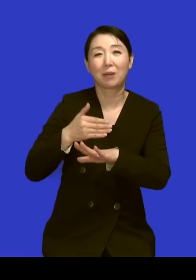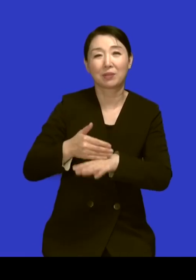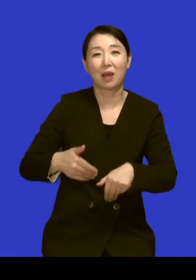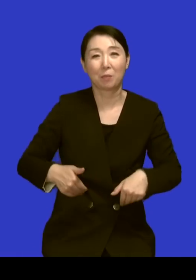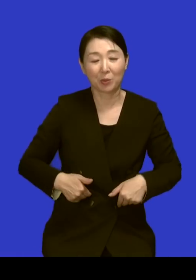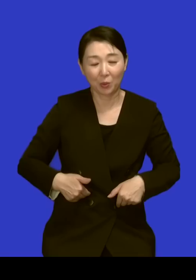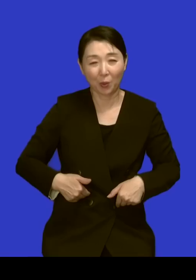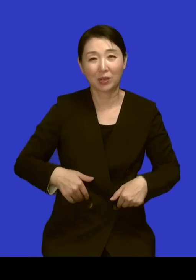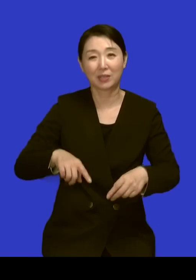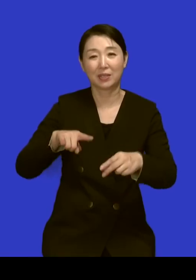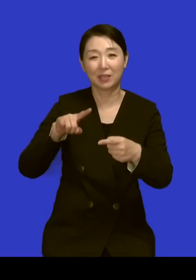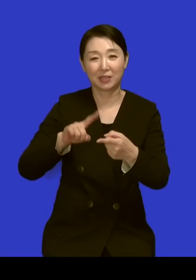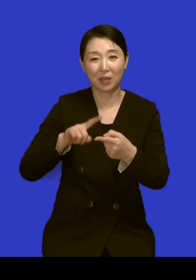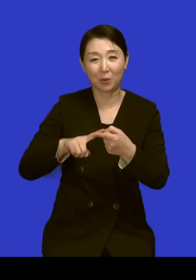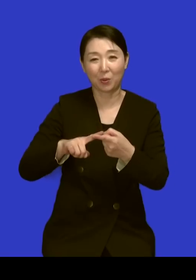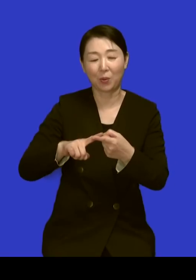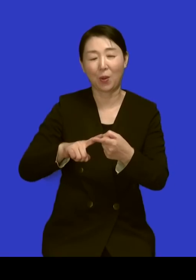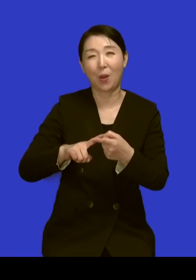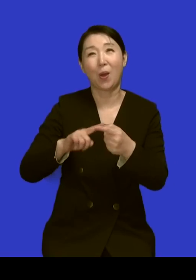네